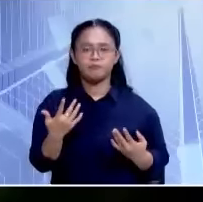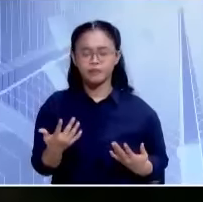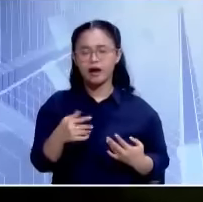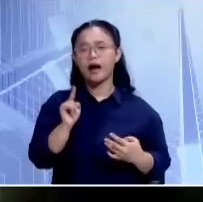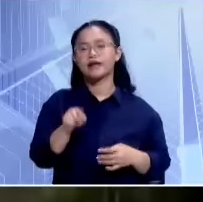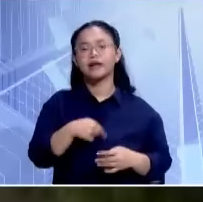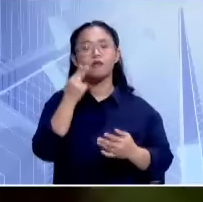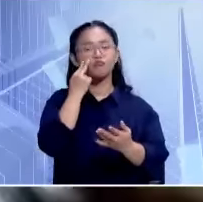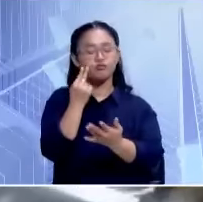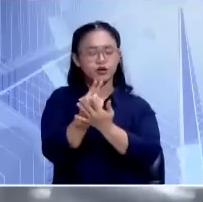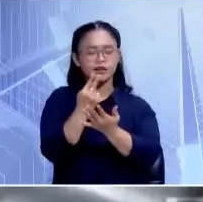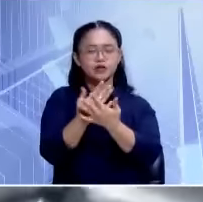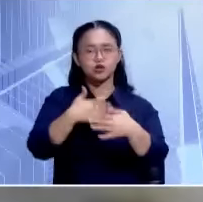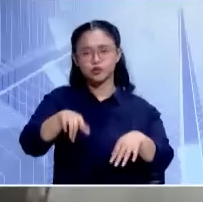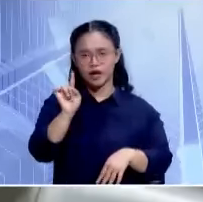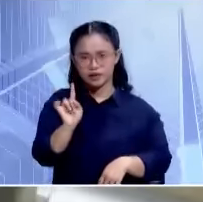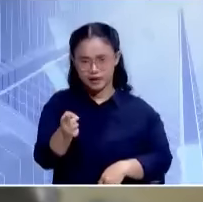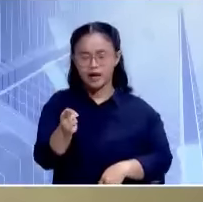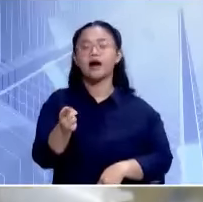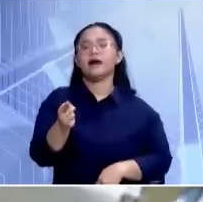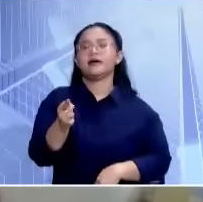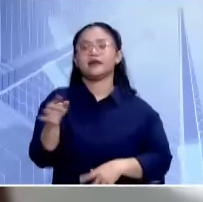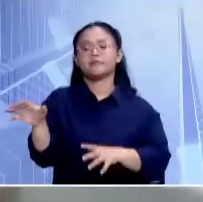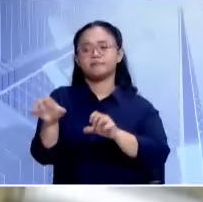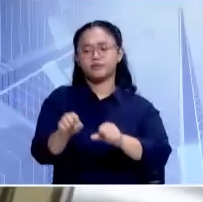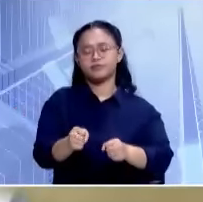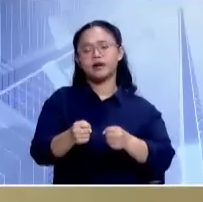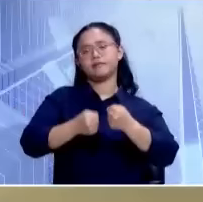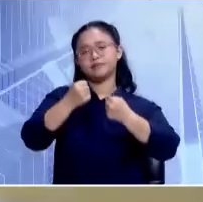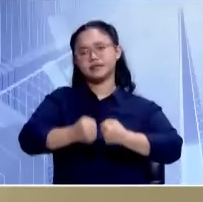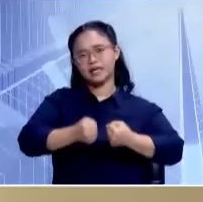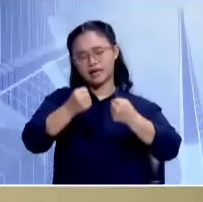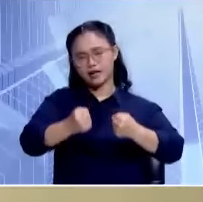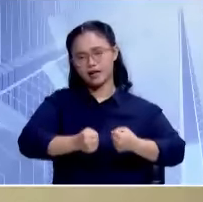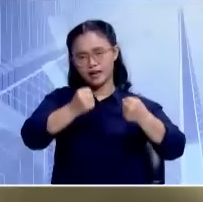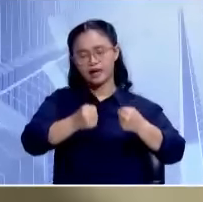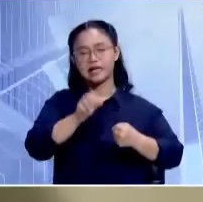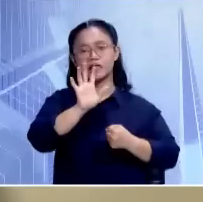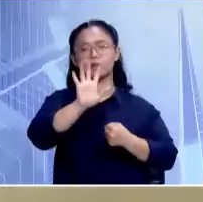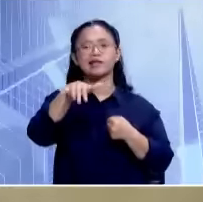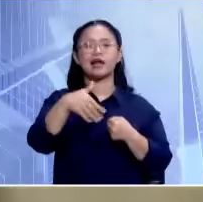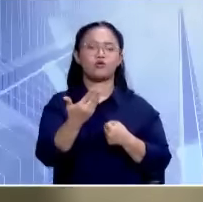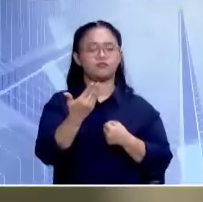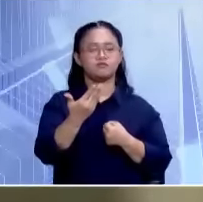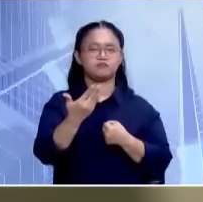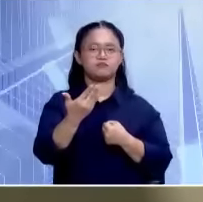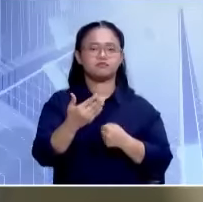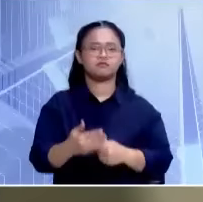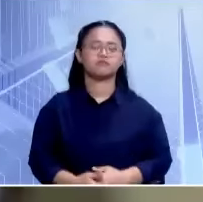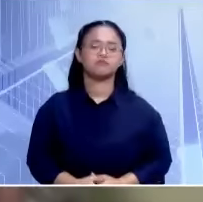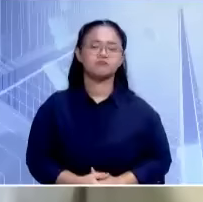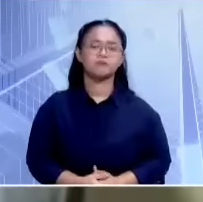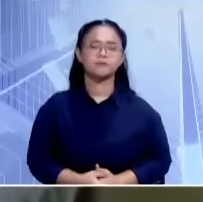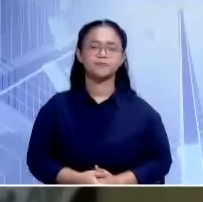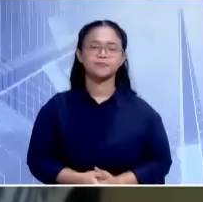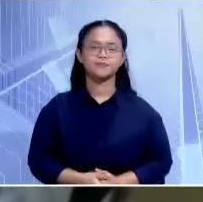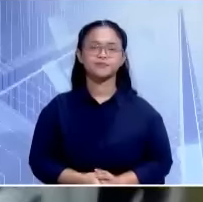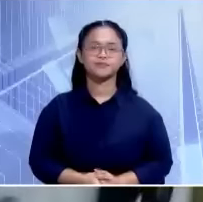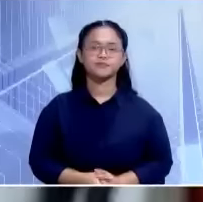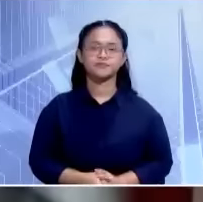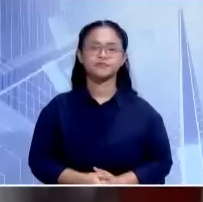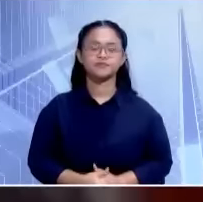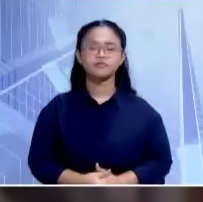dan barang bukti telah diamankan polisi dan terancam hukuman kurungan penjara selama 5 tahun. Dari Makassar, Sulawesi Selatan,